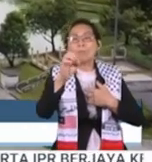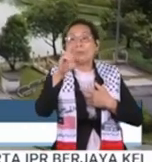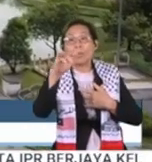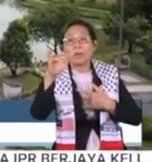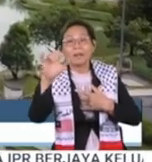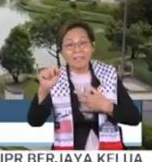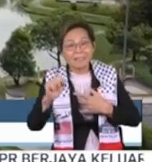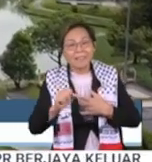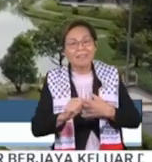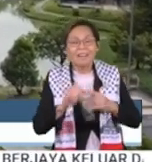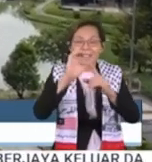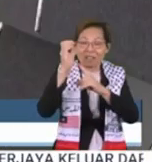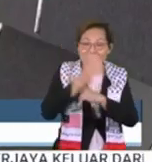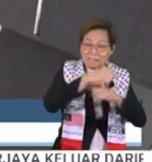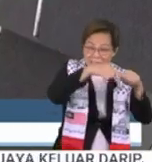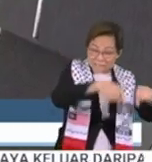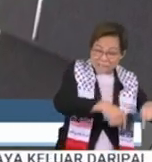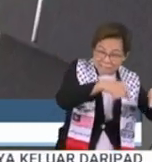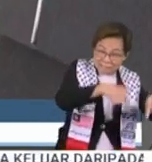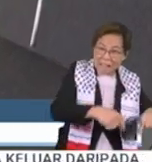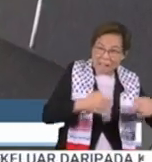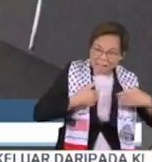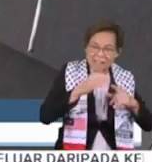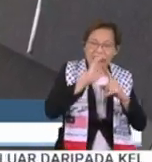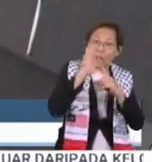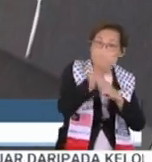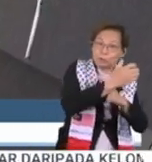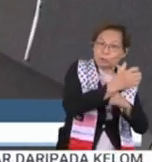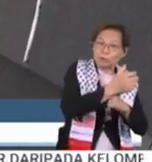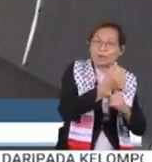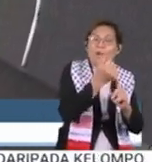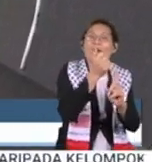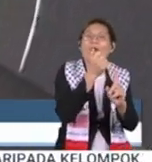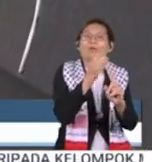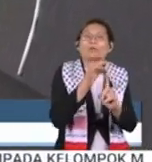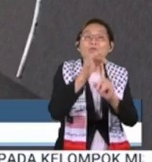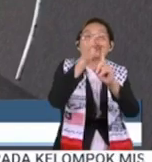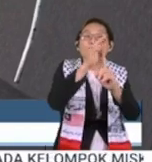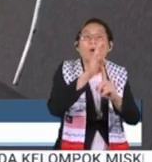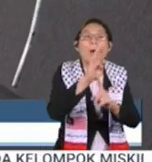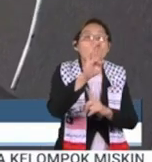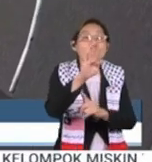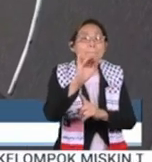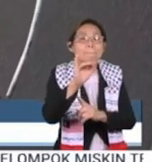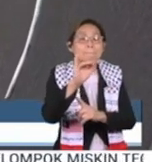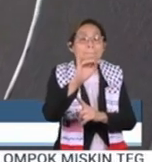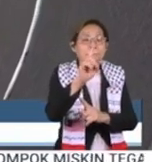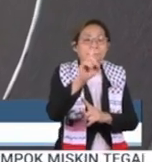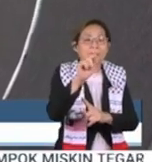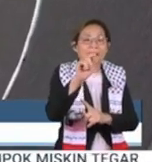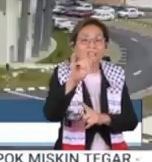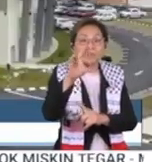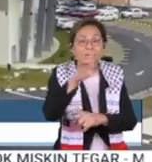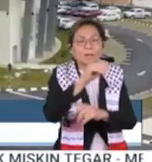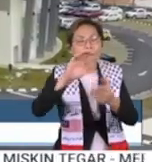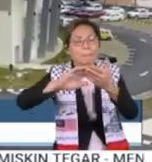Situ ada culture sendiri, khususnya masyarakat Bedayu dan juga masyarakat yang lain di Serian.